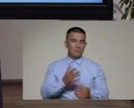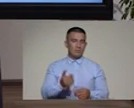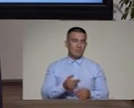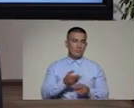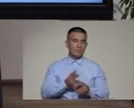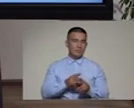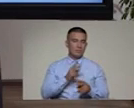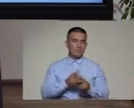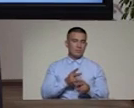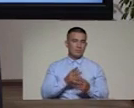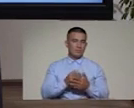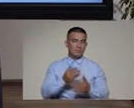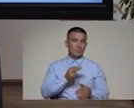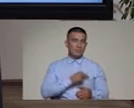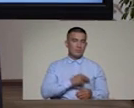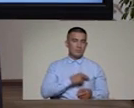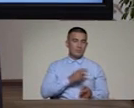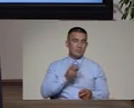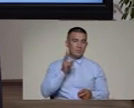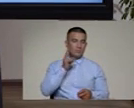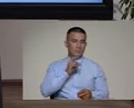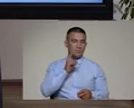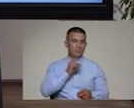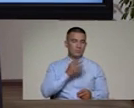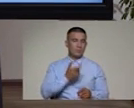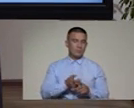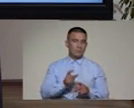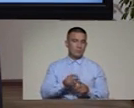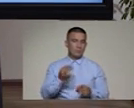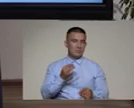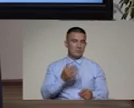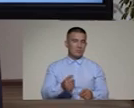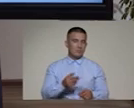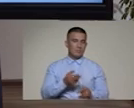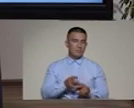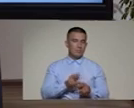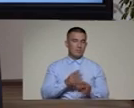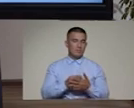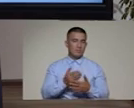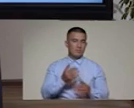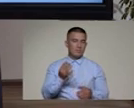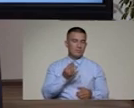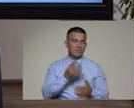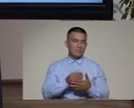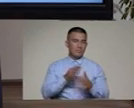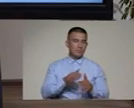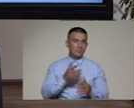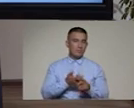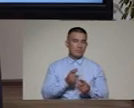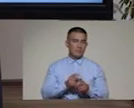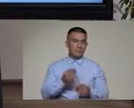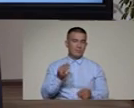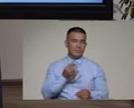u metal qishdan qo'rqadi. Haqiqatan ham qiziqarli ma'lumot. Lekin bu qiziqarli ma'lumotda sirli